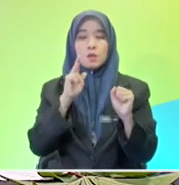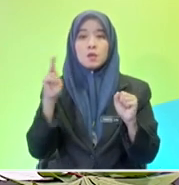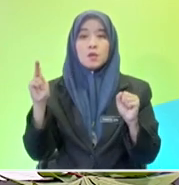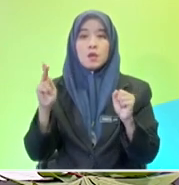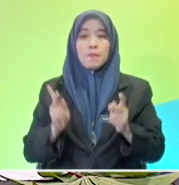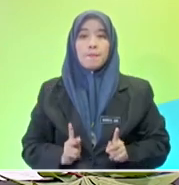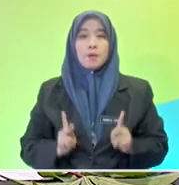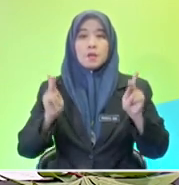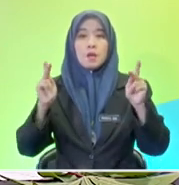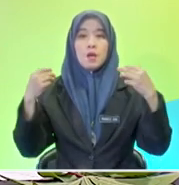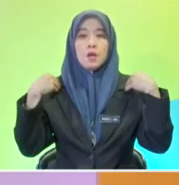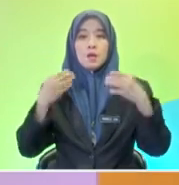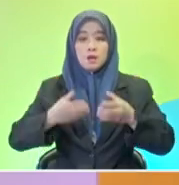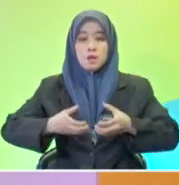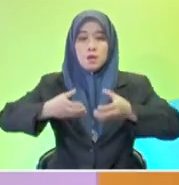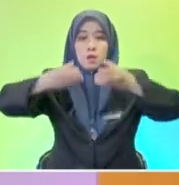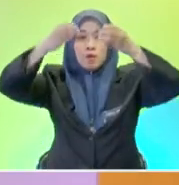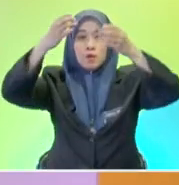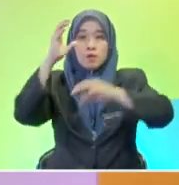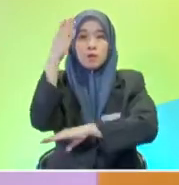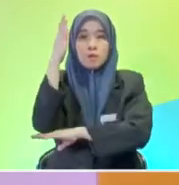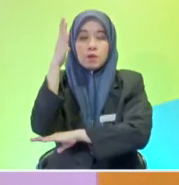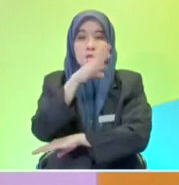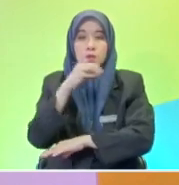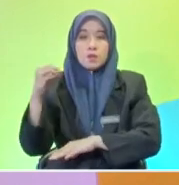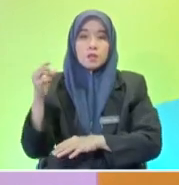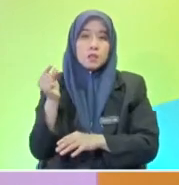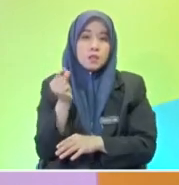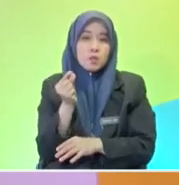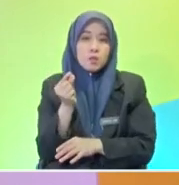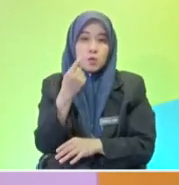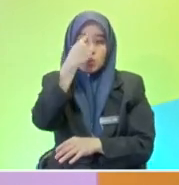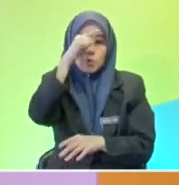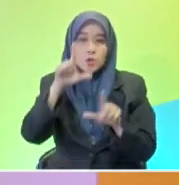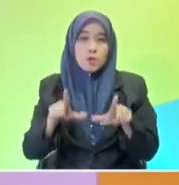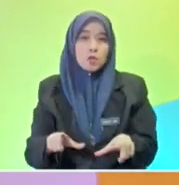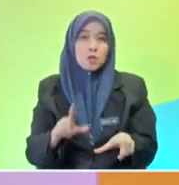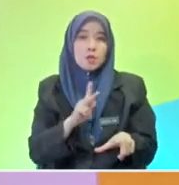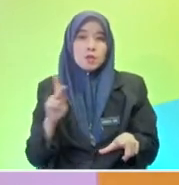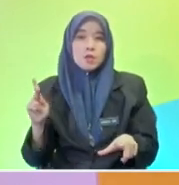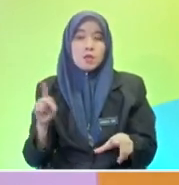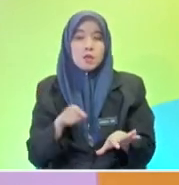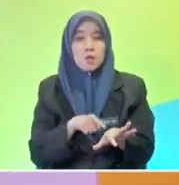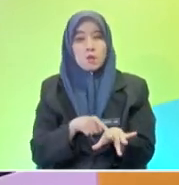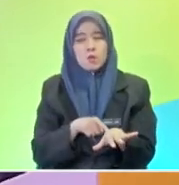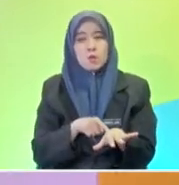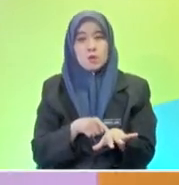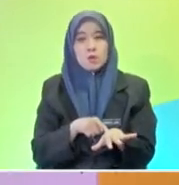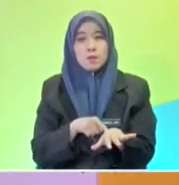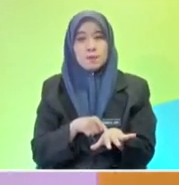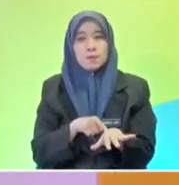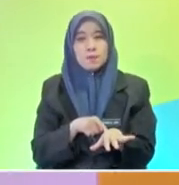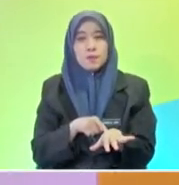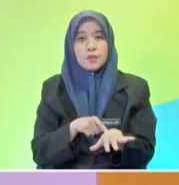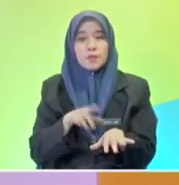ada batang pokok dan juga adalah sedikit batang pokok untuk kita Letakkan daun tapi tak ada daun Cikgu daun ah Ni Cikgu nak